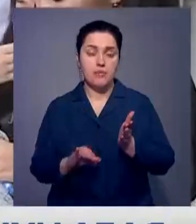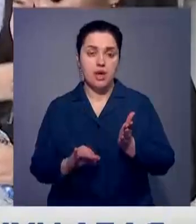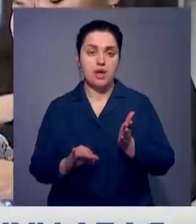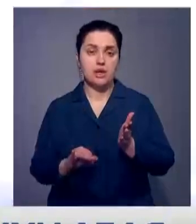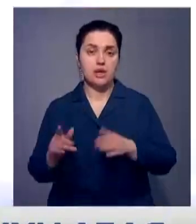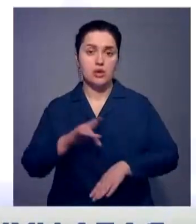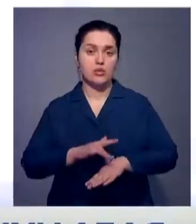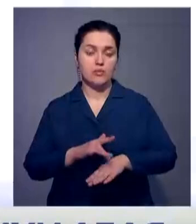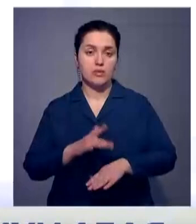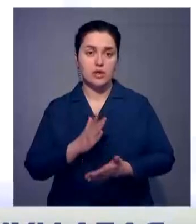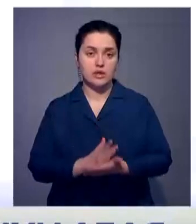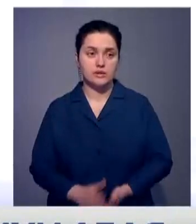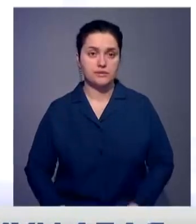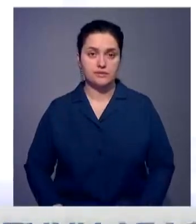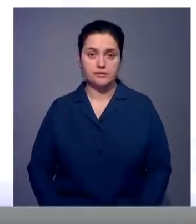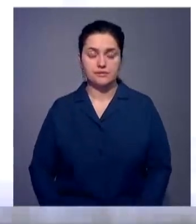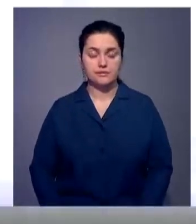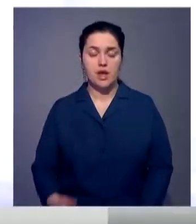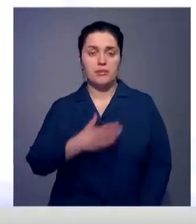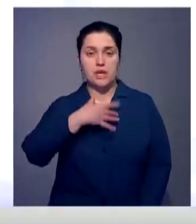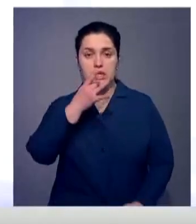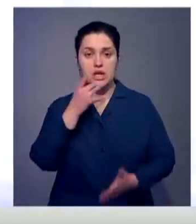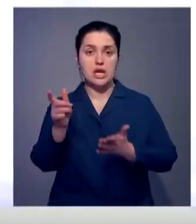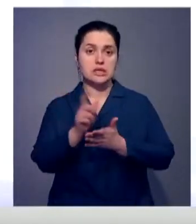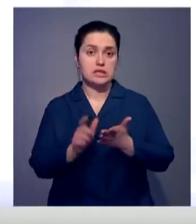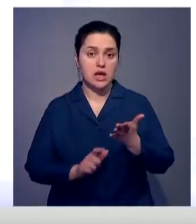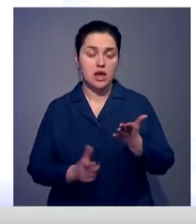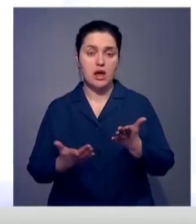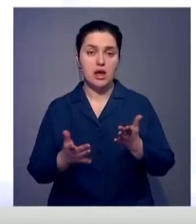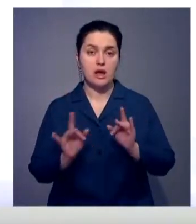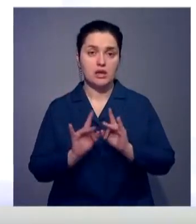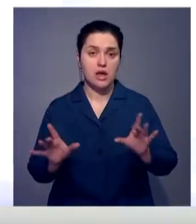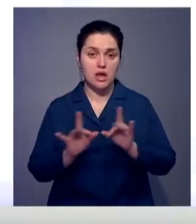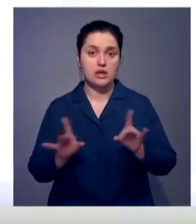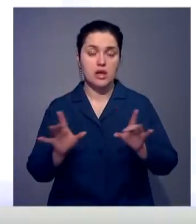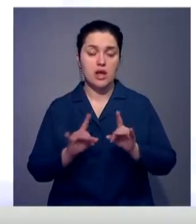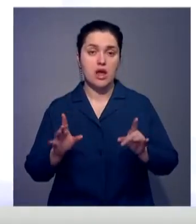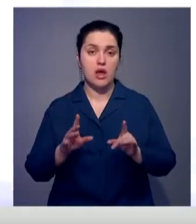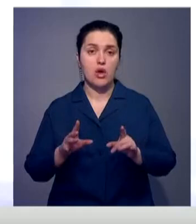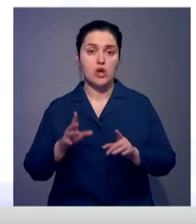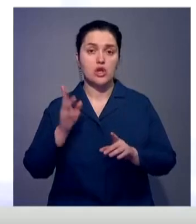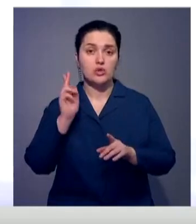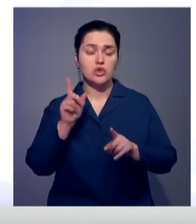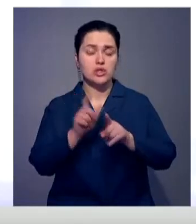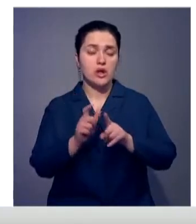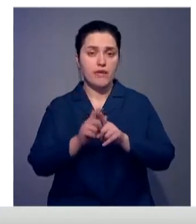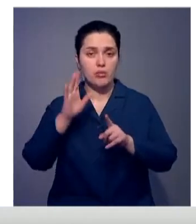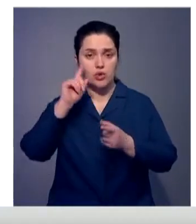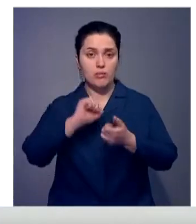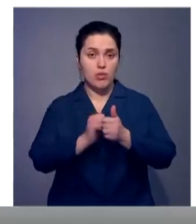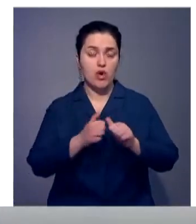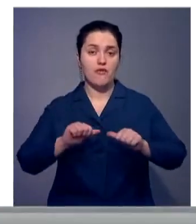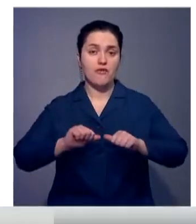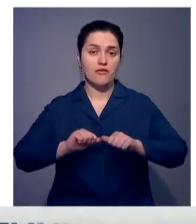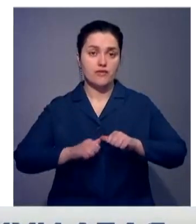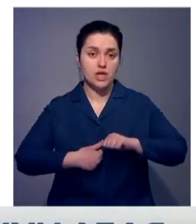любимая мне нравится стихотворение в котором говорится бессмертен тот чьи слова будут помнить вечно это мне по